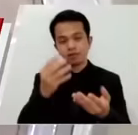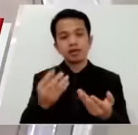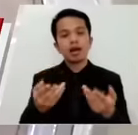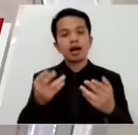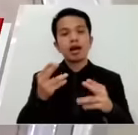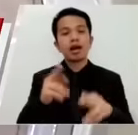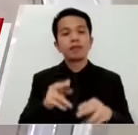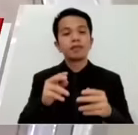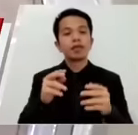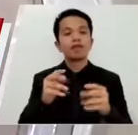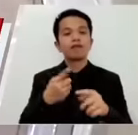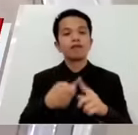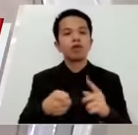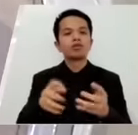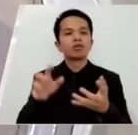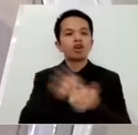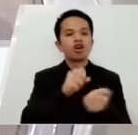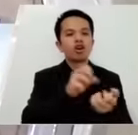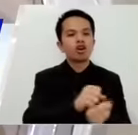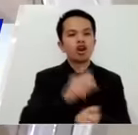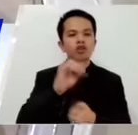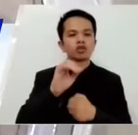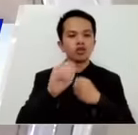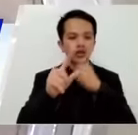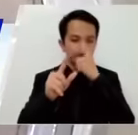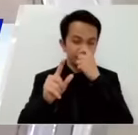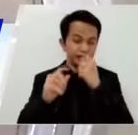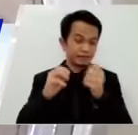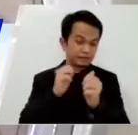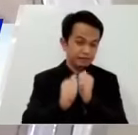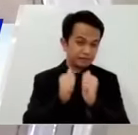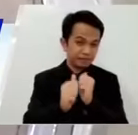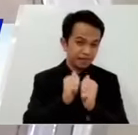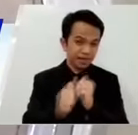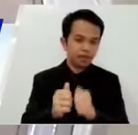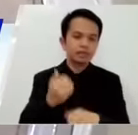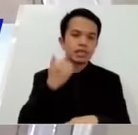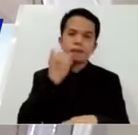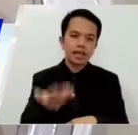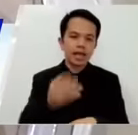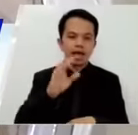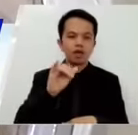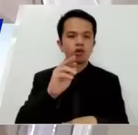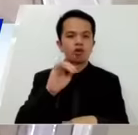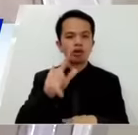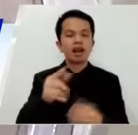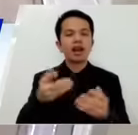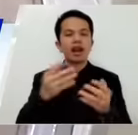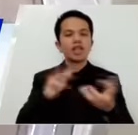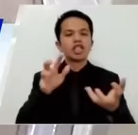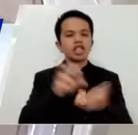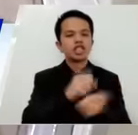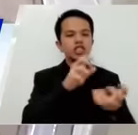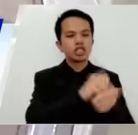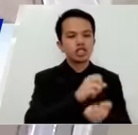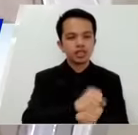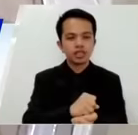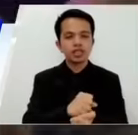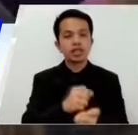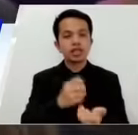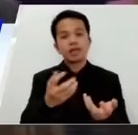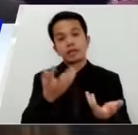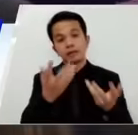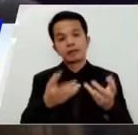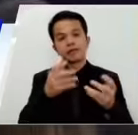ng mga crash corals. So, ibig sabihin, mga patay na corals na dinurog, and then there is a possibility na